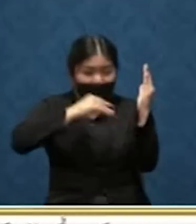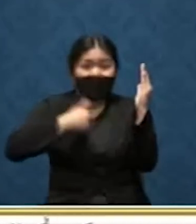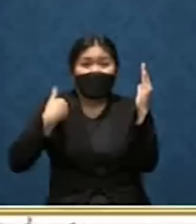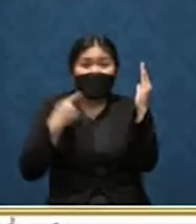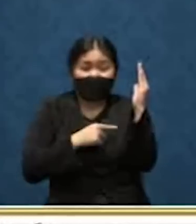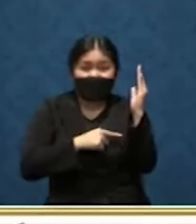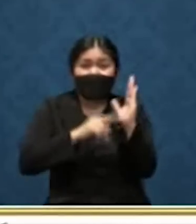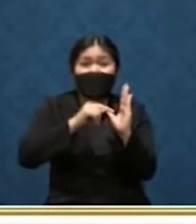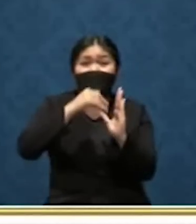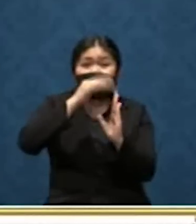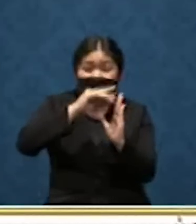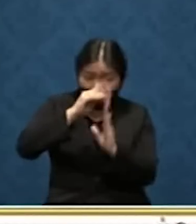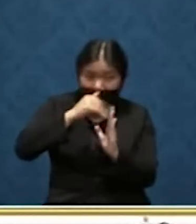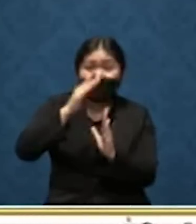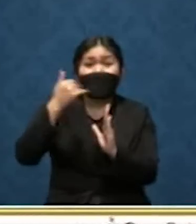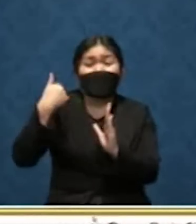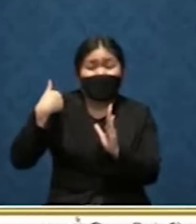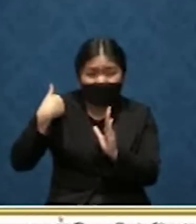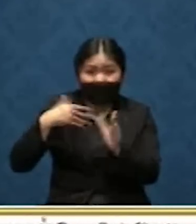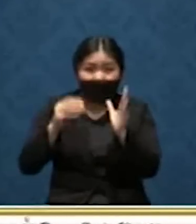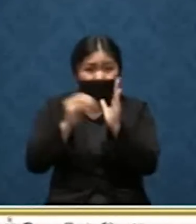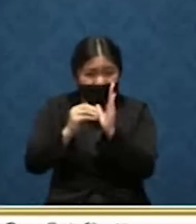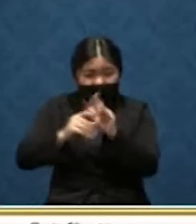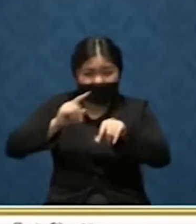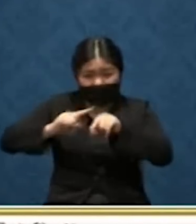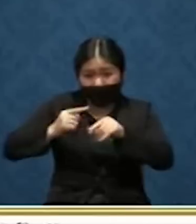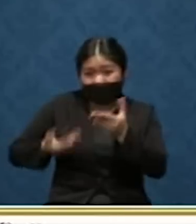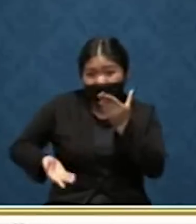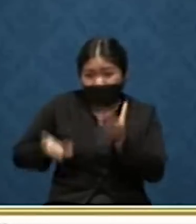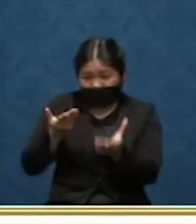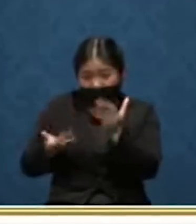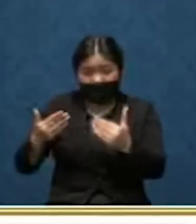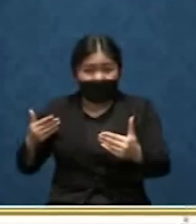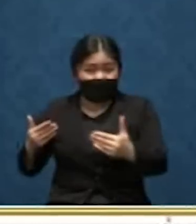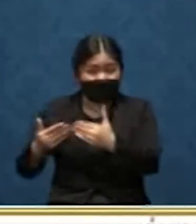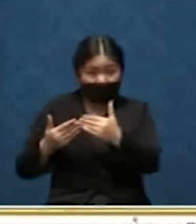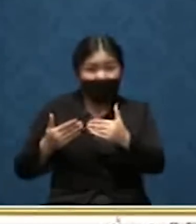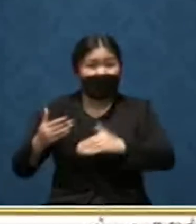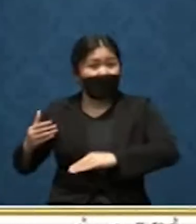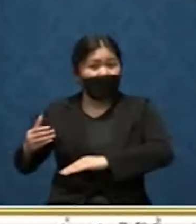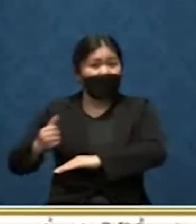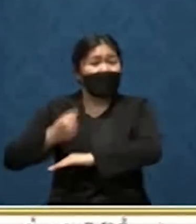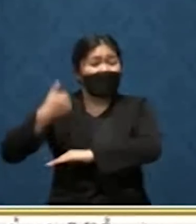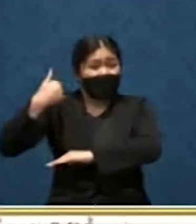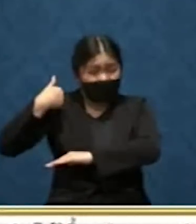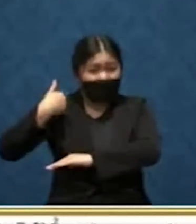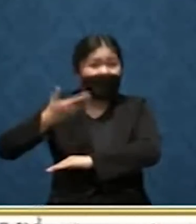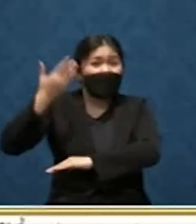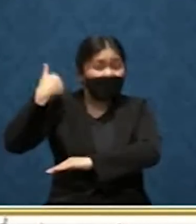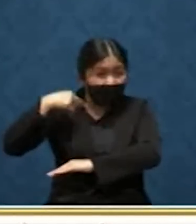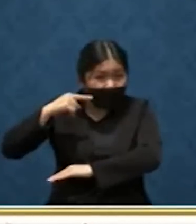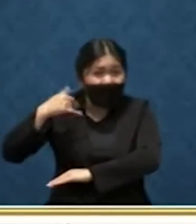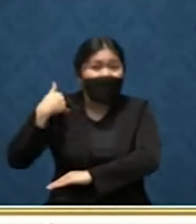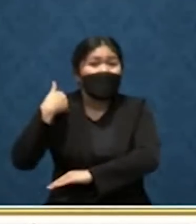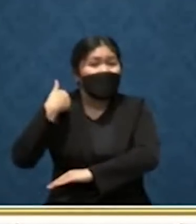ที่แ่สอดและกรุงเทพด้วยเส้นสายที่ตัวเองมีกับพักการเมืองครั้งหนึงถึงเคยเข้ามา